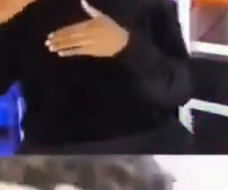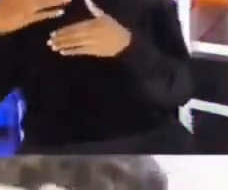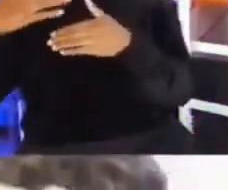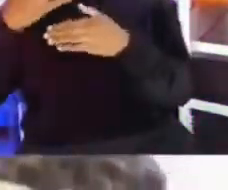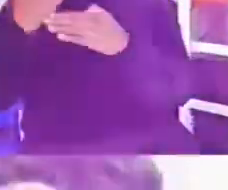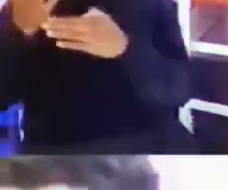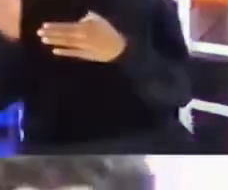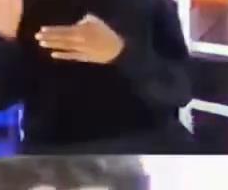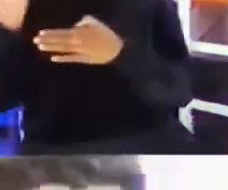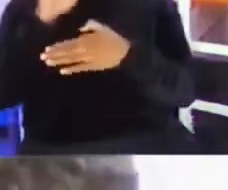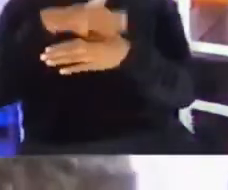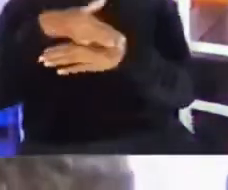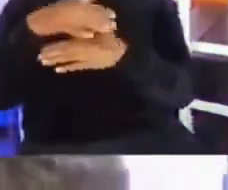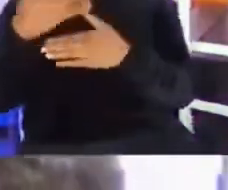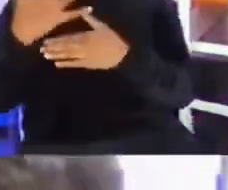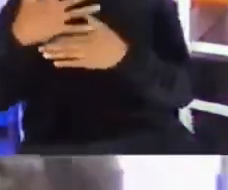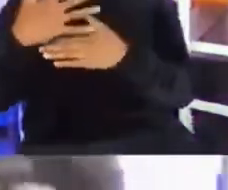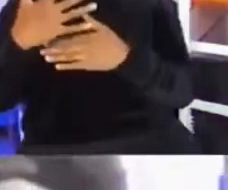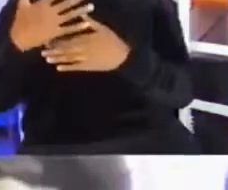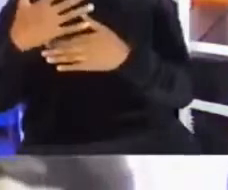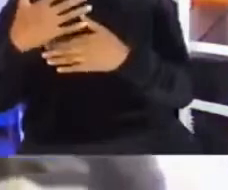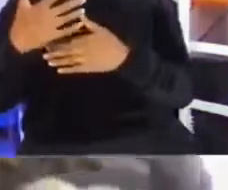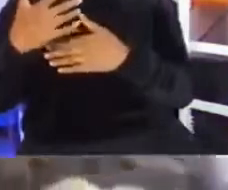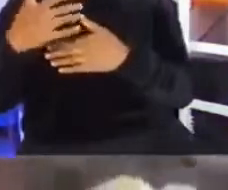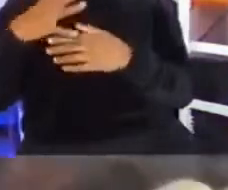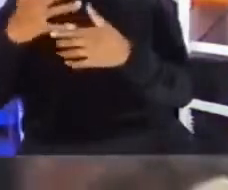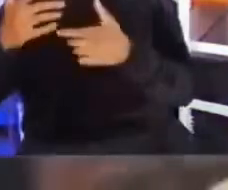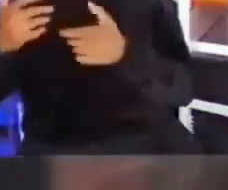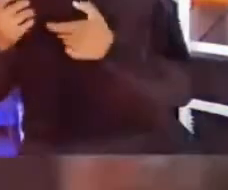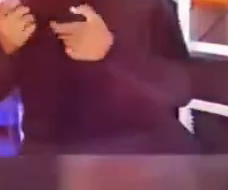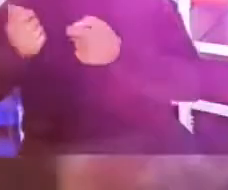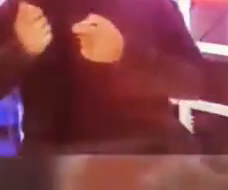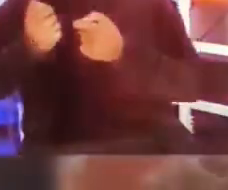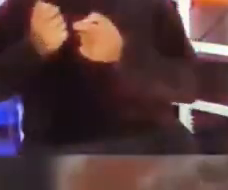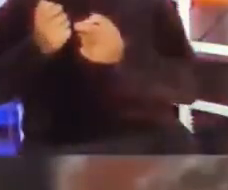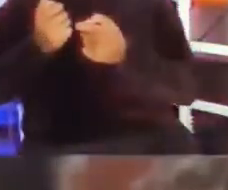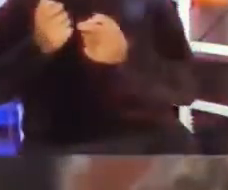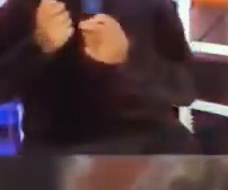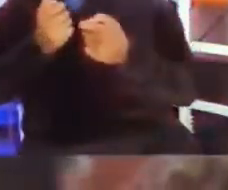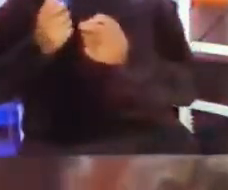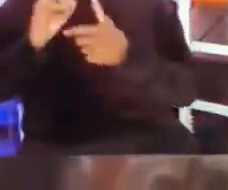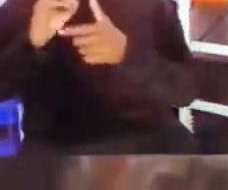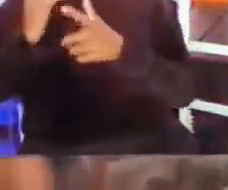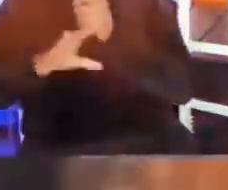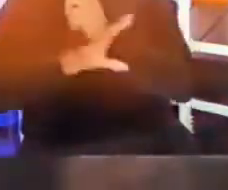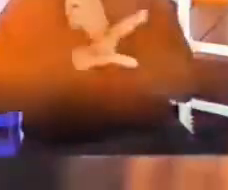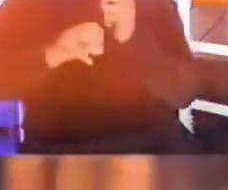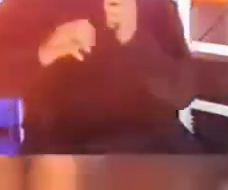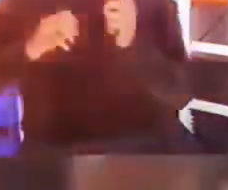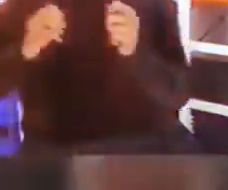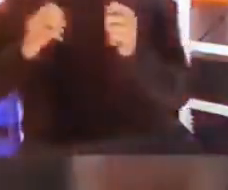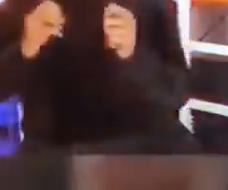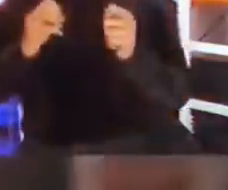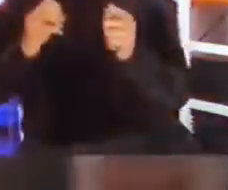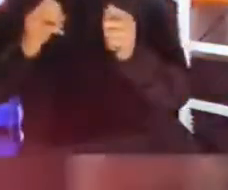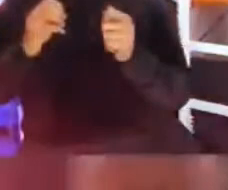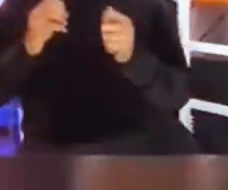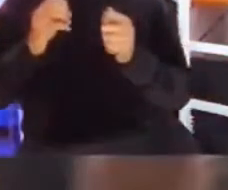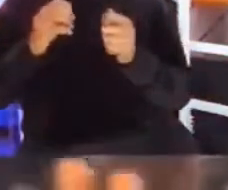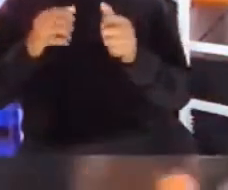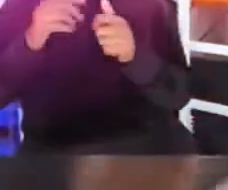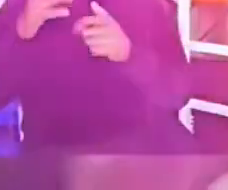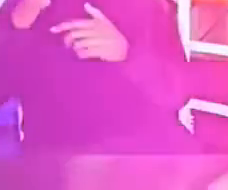idosia duaya. Amen. Iri itunya netuo. Niguo Gai. Iri asietuo. Niguo Jesu. Uyo